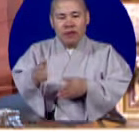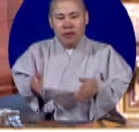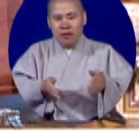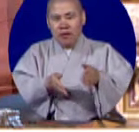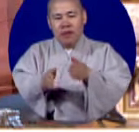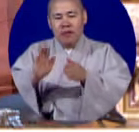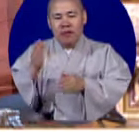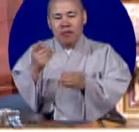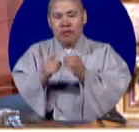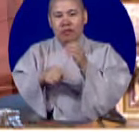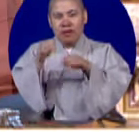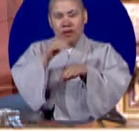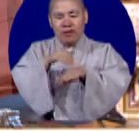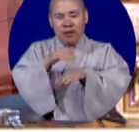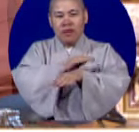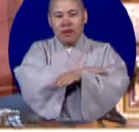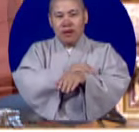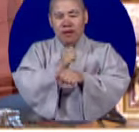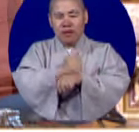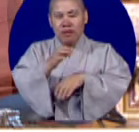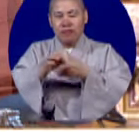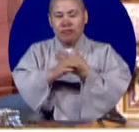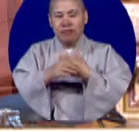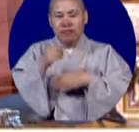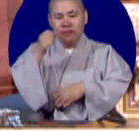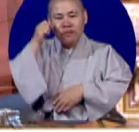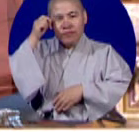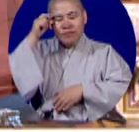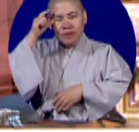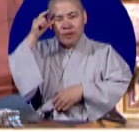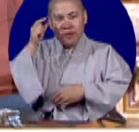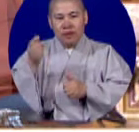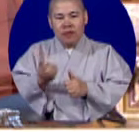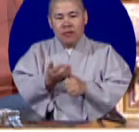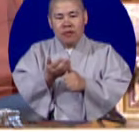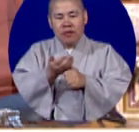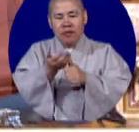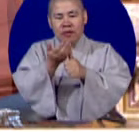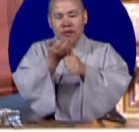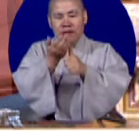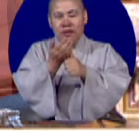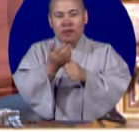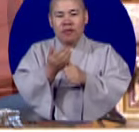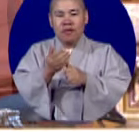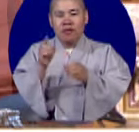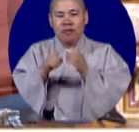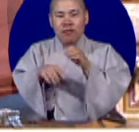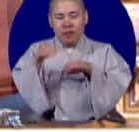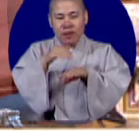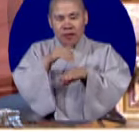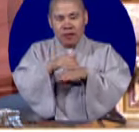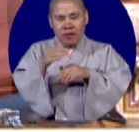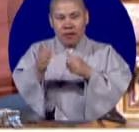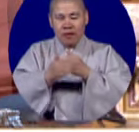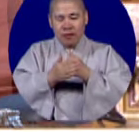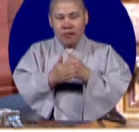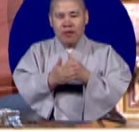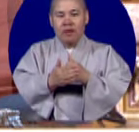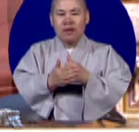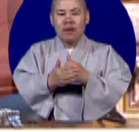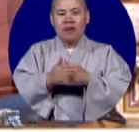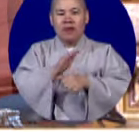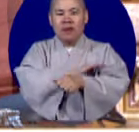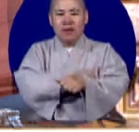그래서 이 수행을 잘하면 깨달음을 장양하는 것이 수행이기 때문에 수행만